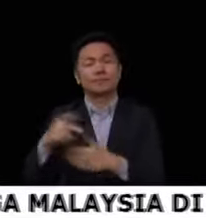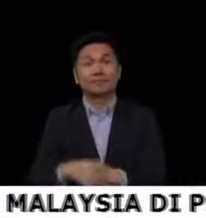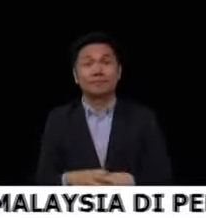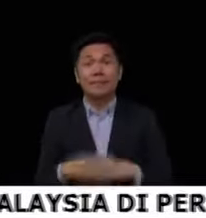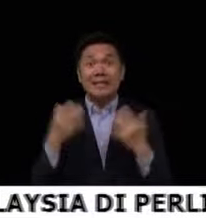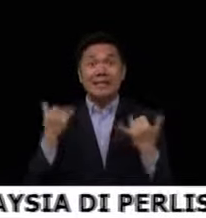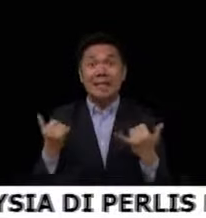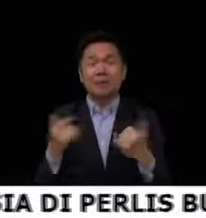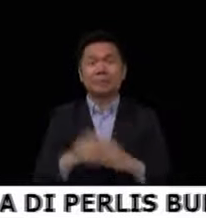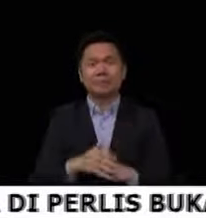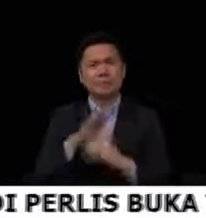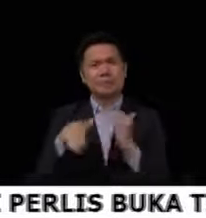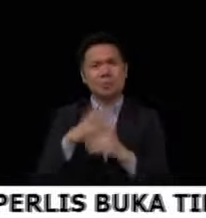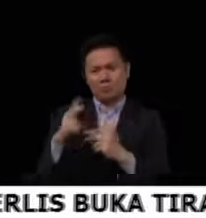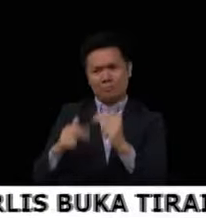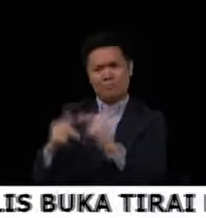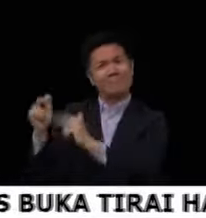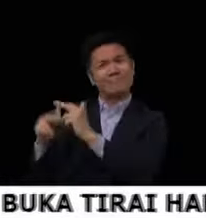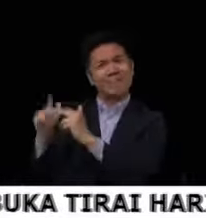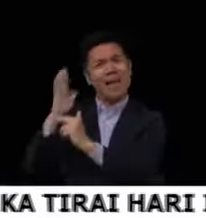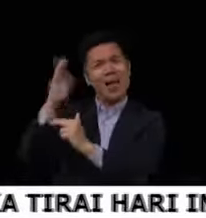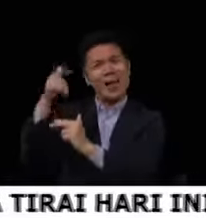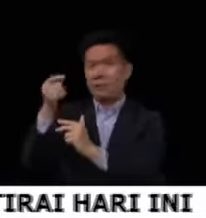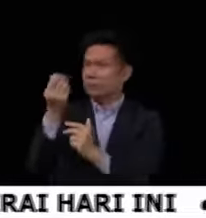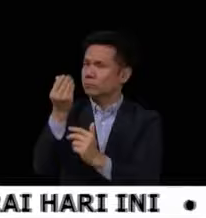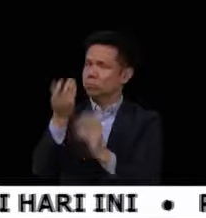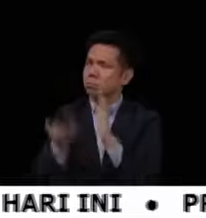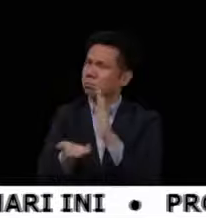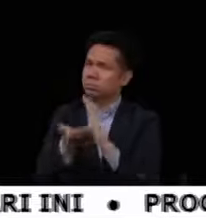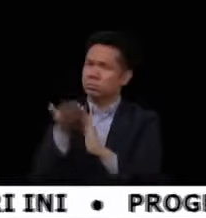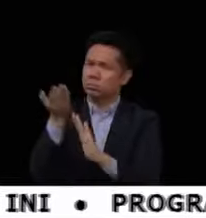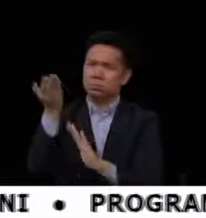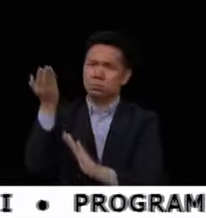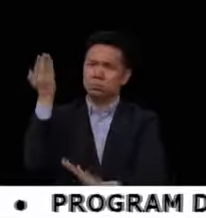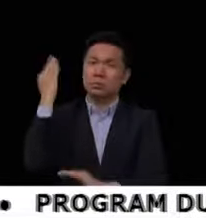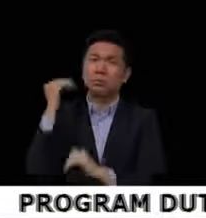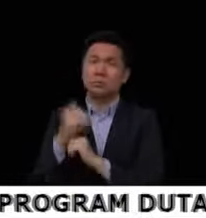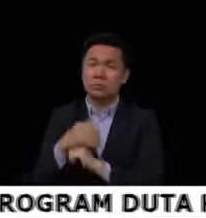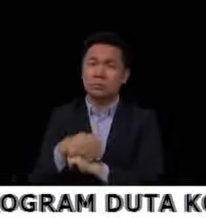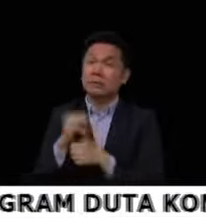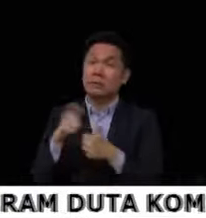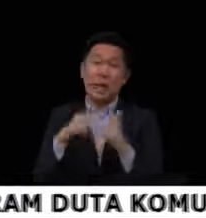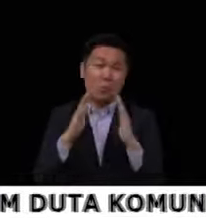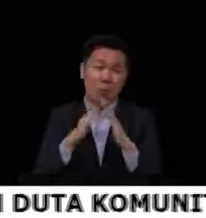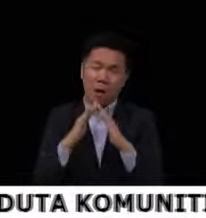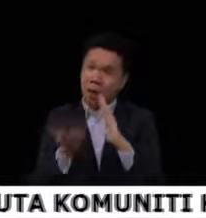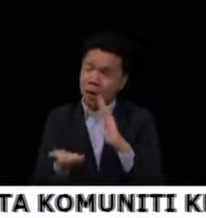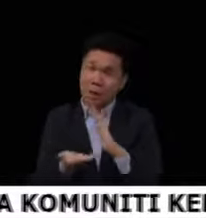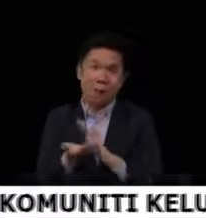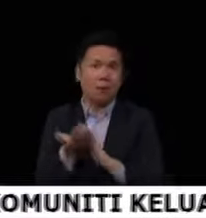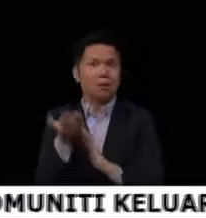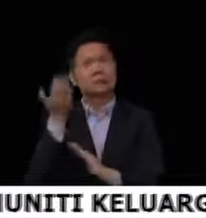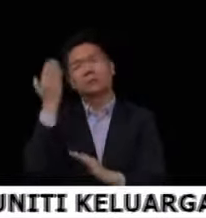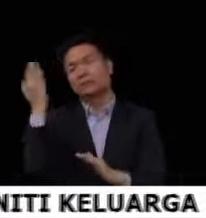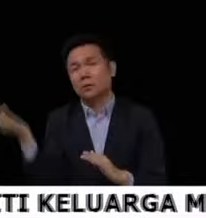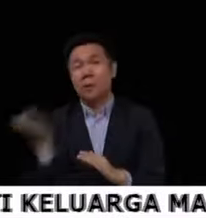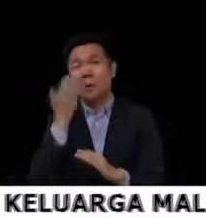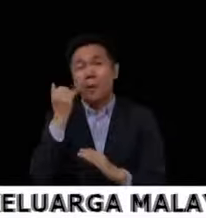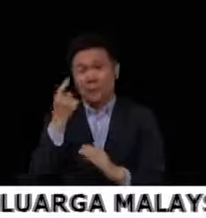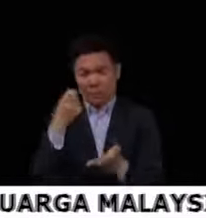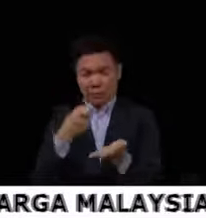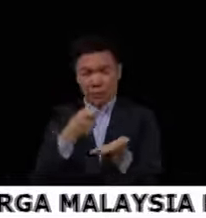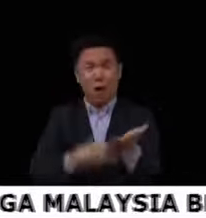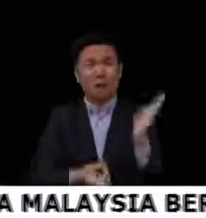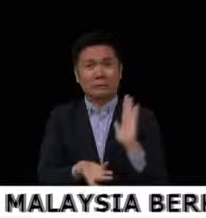keseluruhan sektor pembinaan ini akan melakukan naikkan nama soal harga rumah dan sebagainya sebaiknya colico